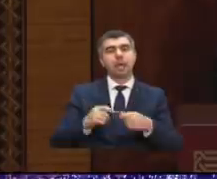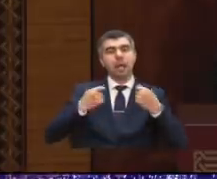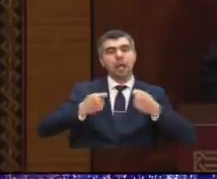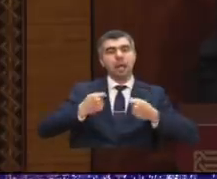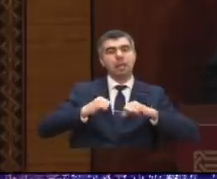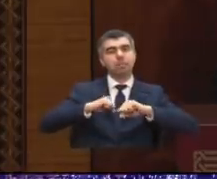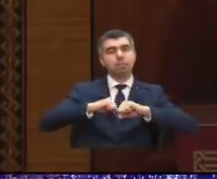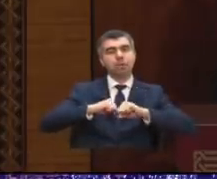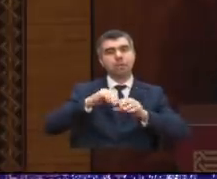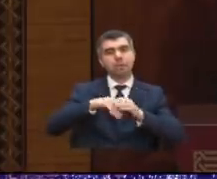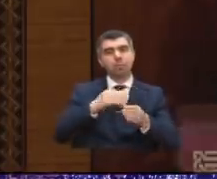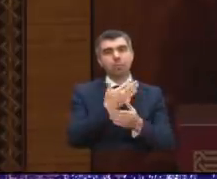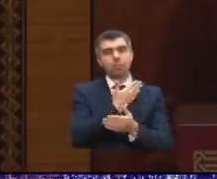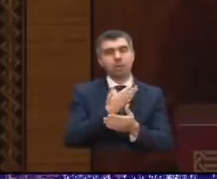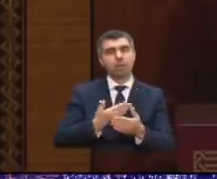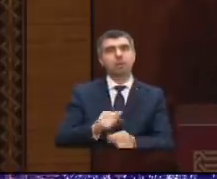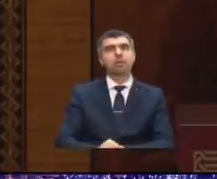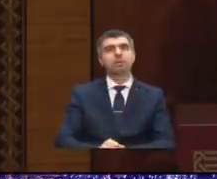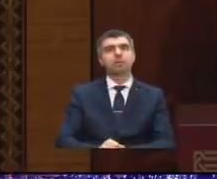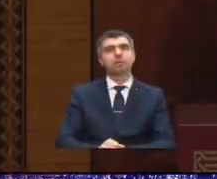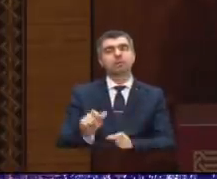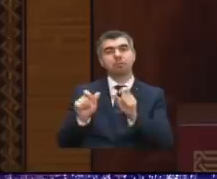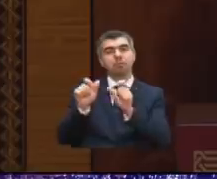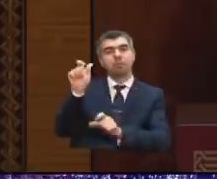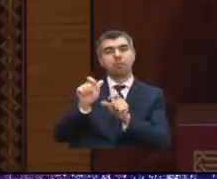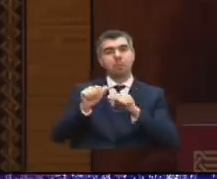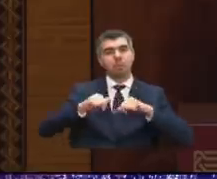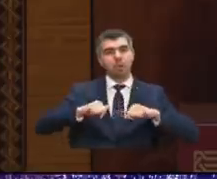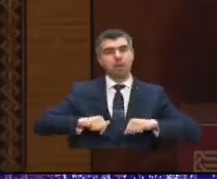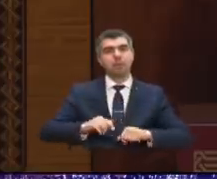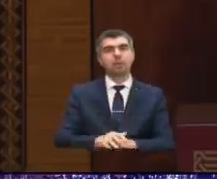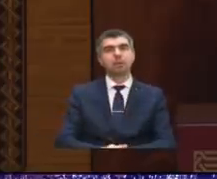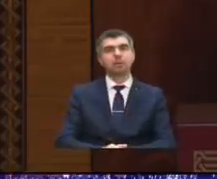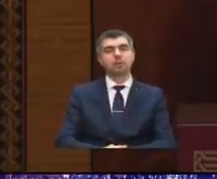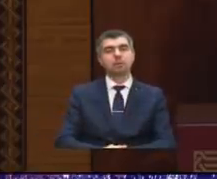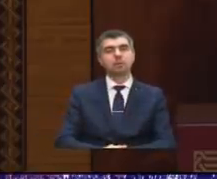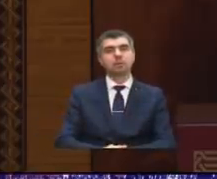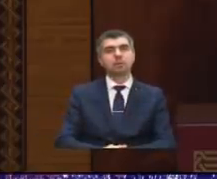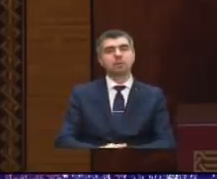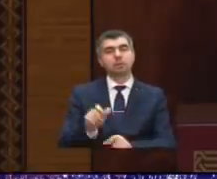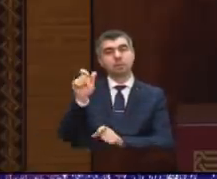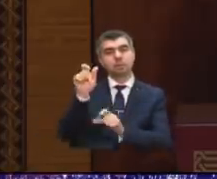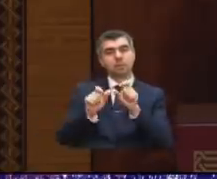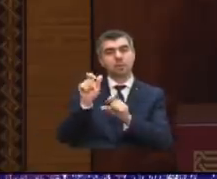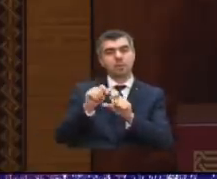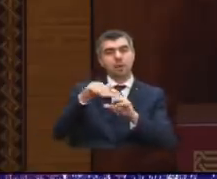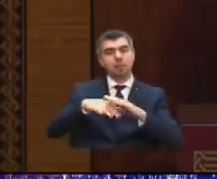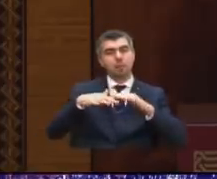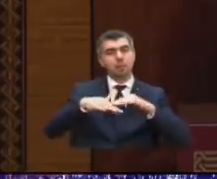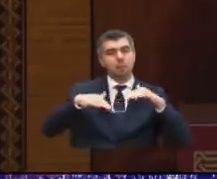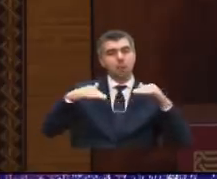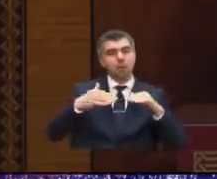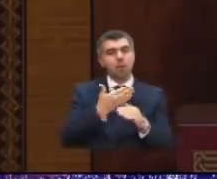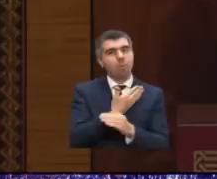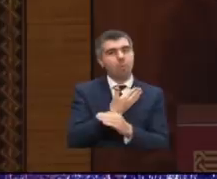تعيد فيه النظر ديالو، وباش تشجع الابتكار، وباش تشجع الاستهلاك الداخلي، وباش تعطي الاولويه للمنتوج الداخلي،